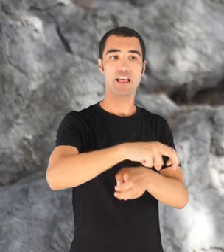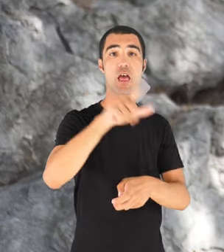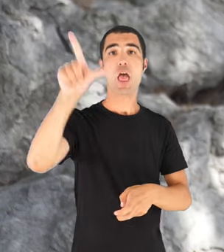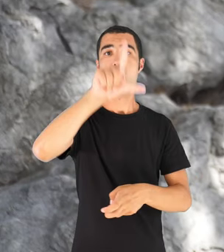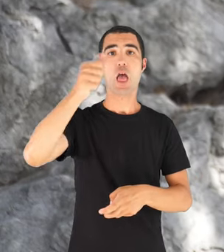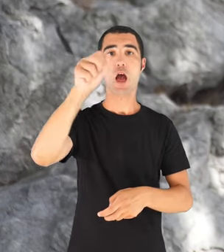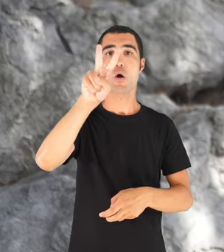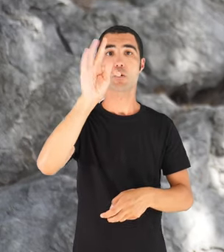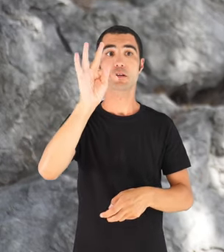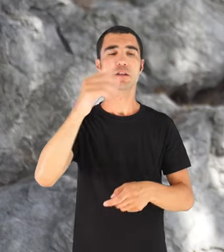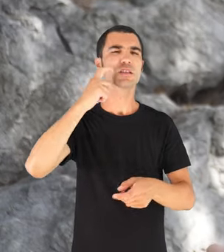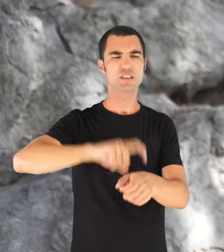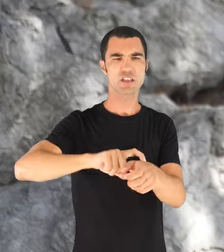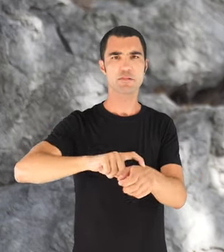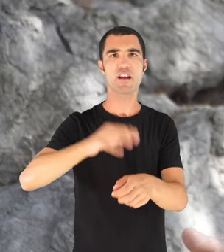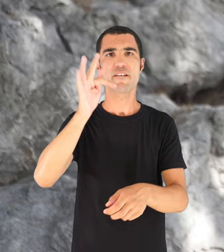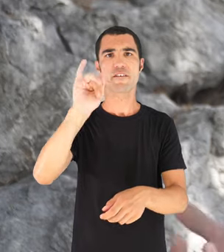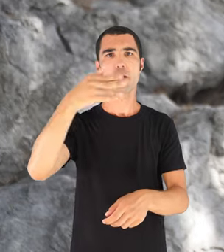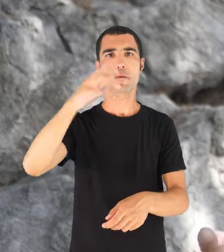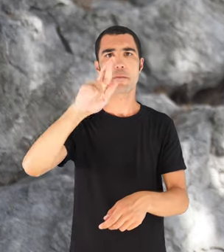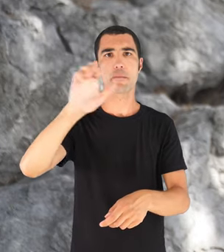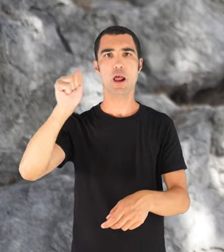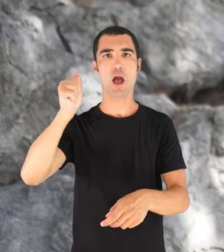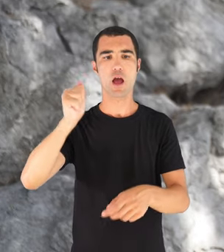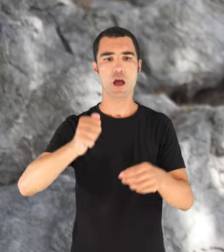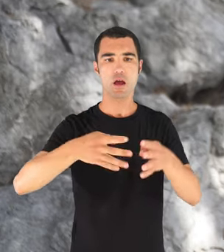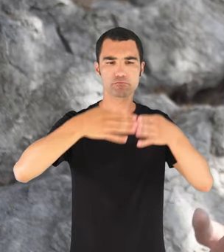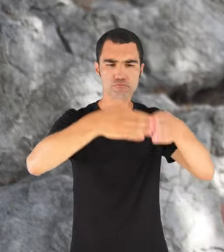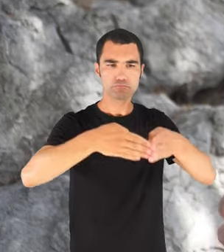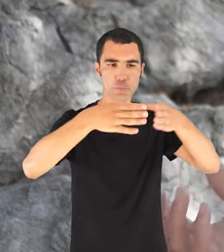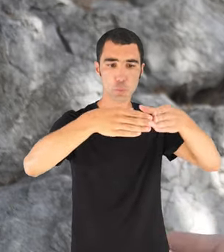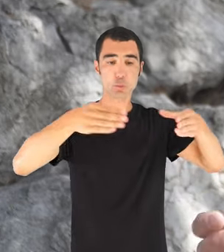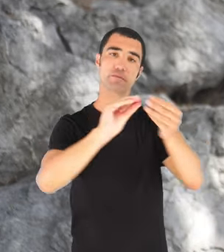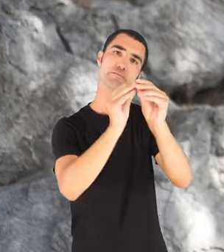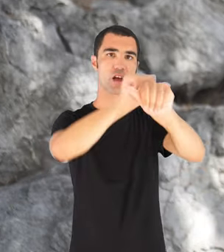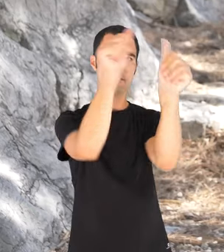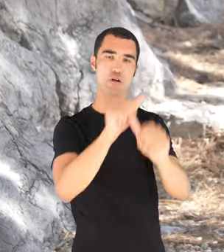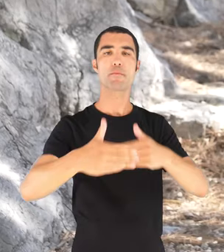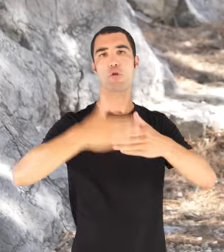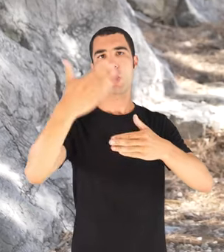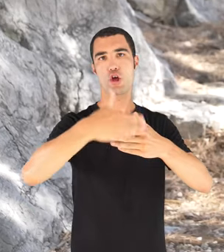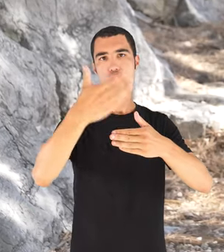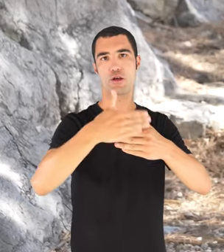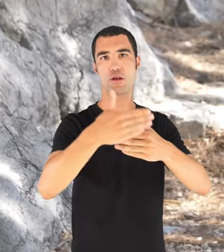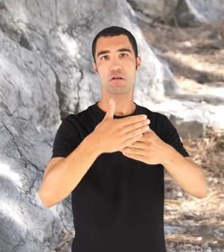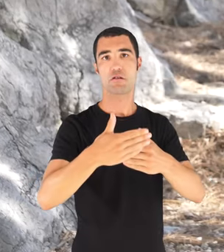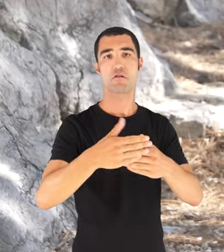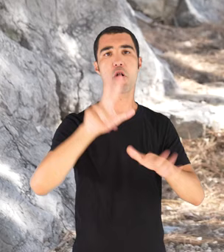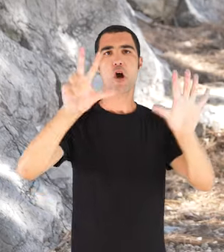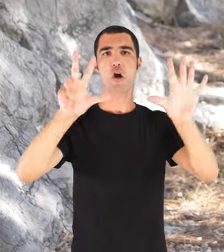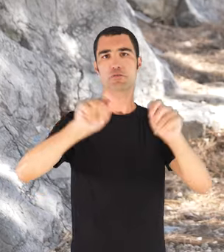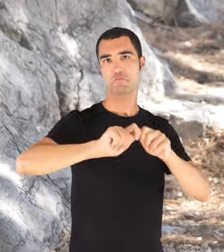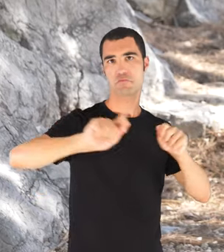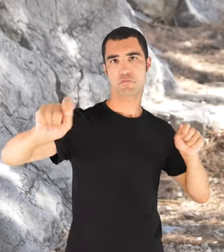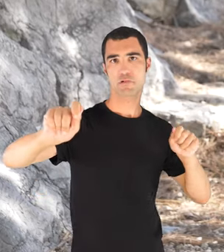És un llaüt típic, el que hi ha de fibra, ja és llaüt modernitzat, fa prop de 8